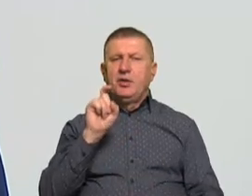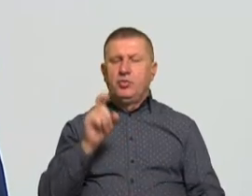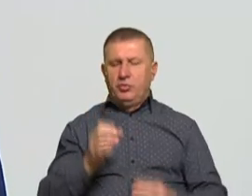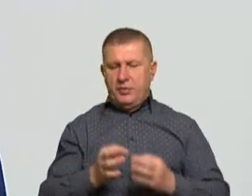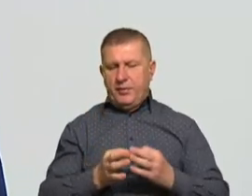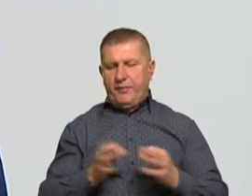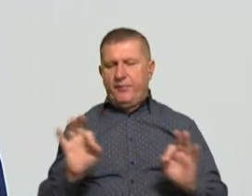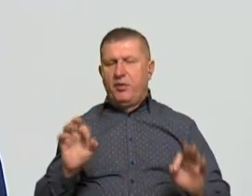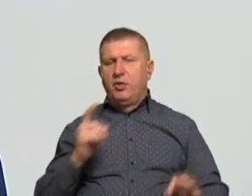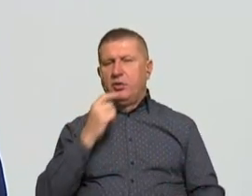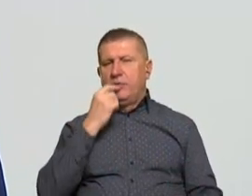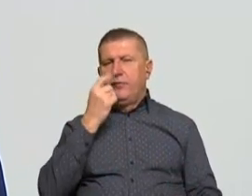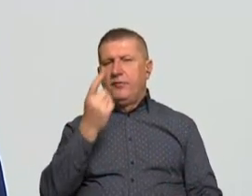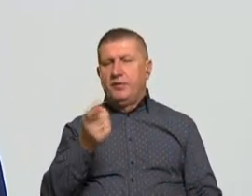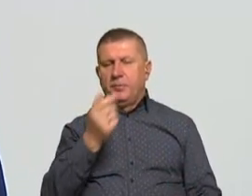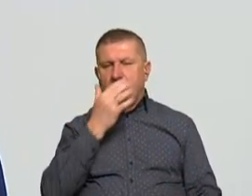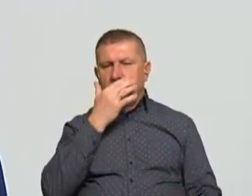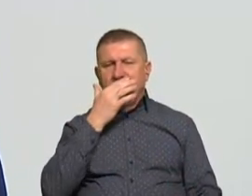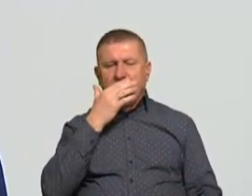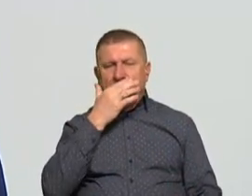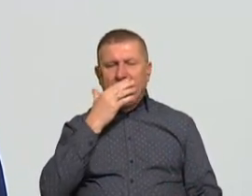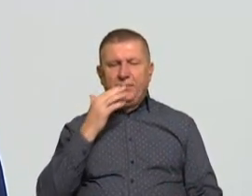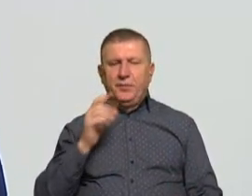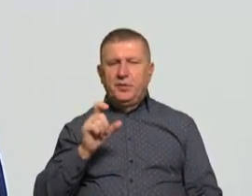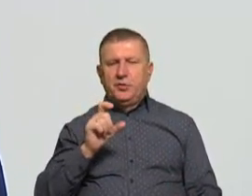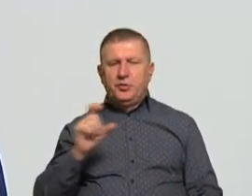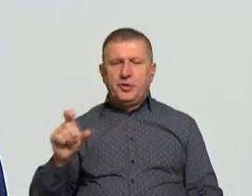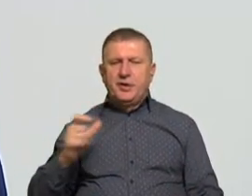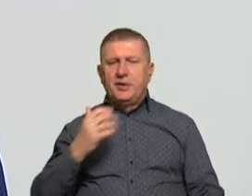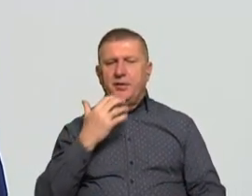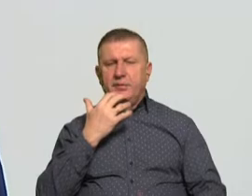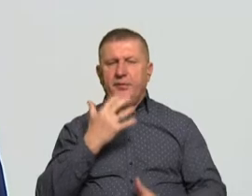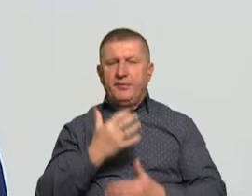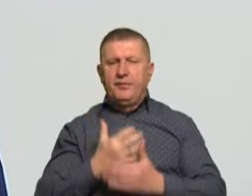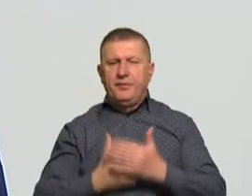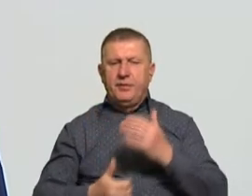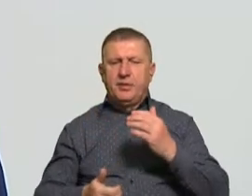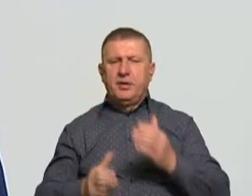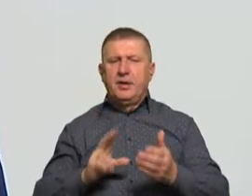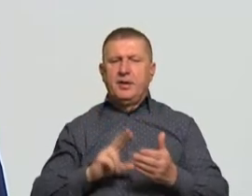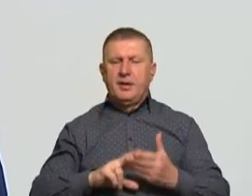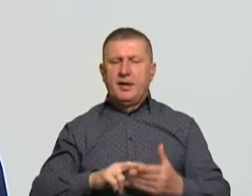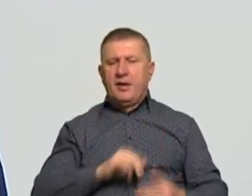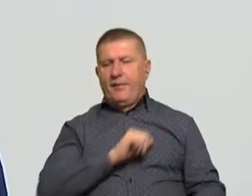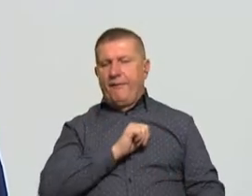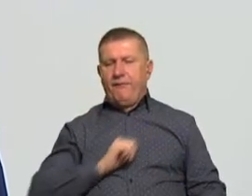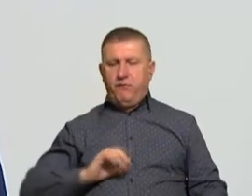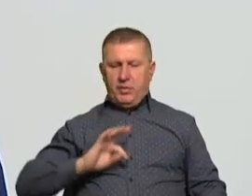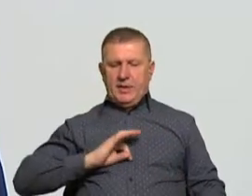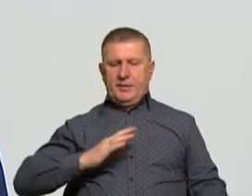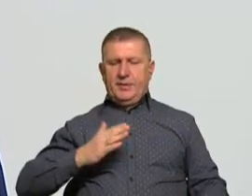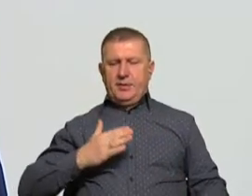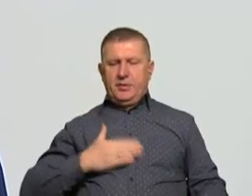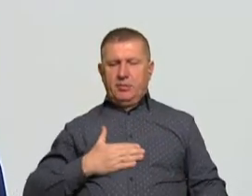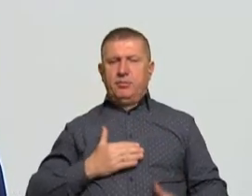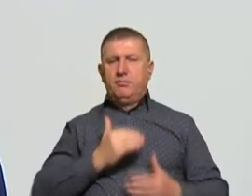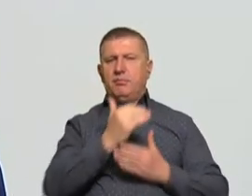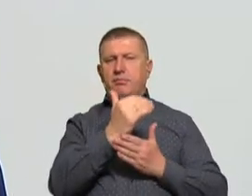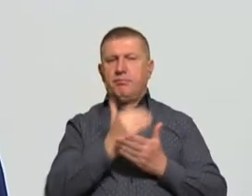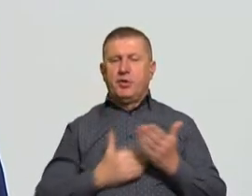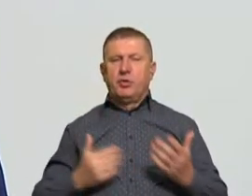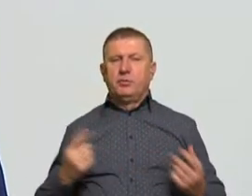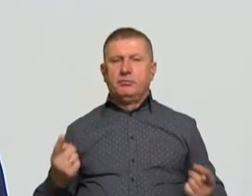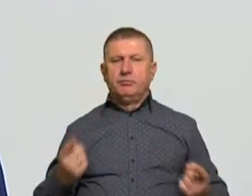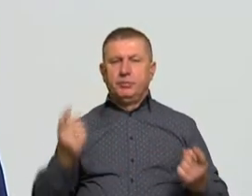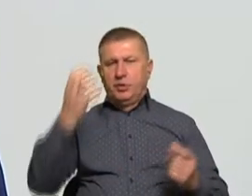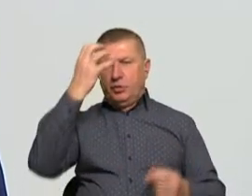wypowiedź. No i tutaj sugestia jest taka, żeby ten czas wykorzystać jednak na autopromocję, na przedstawienie programu, pozostając w tej